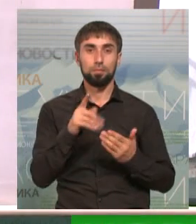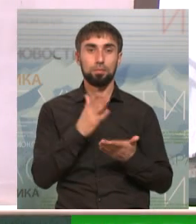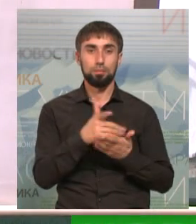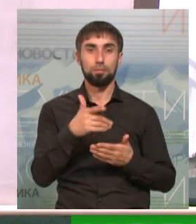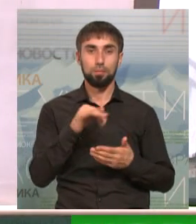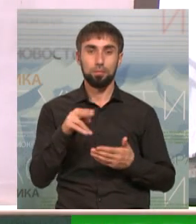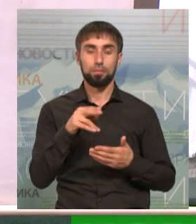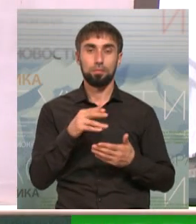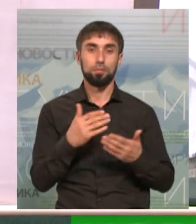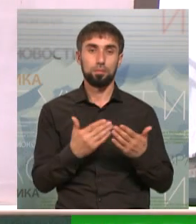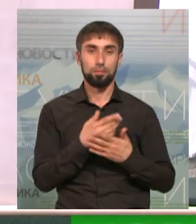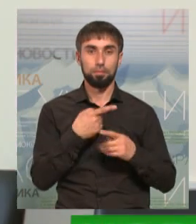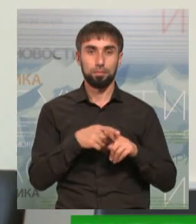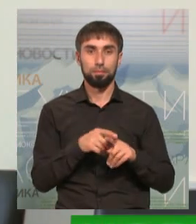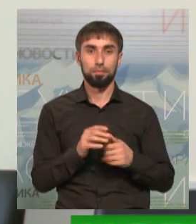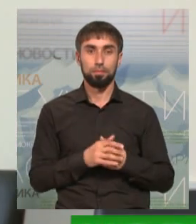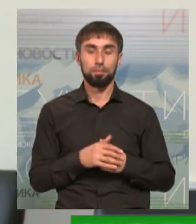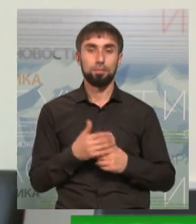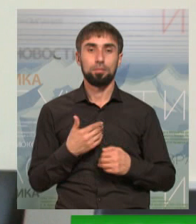предприятия современной техникой.